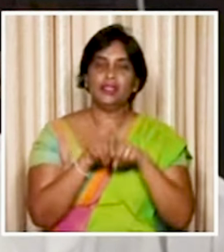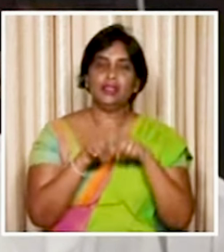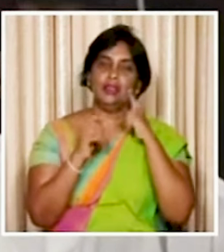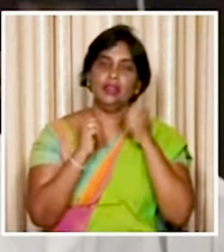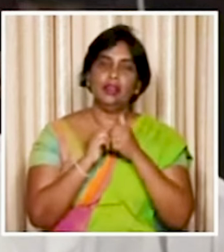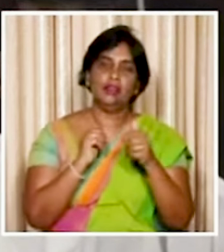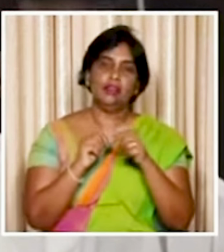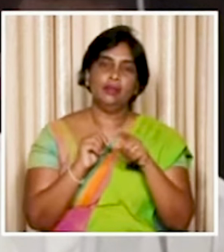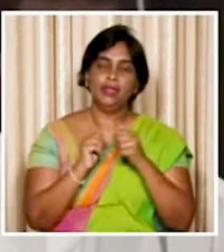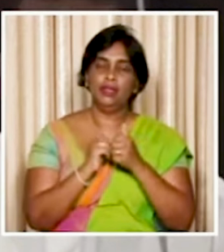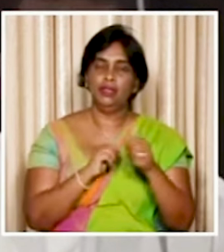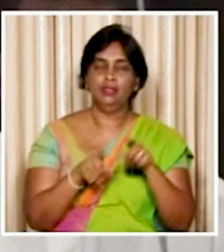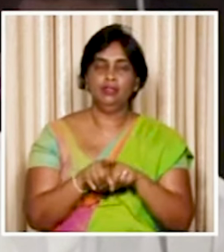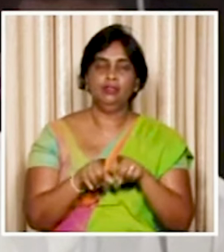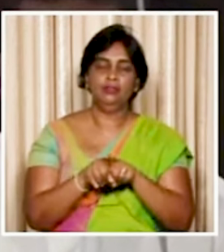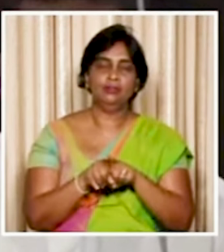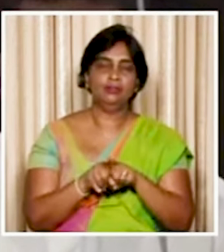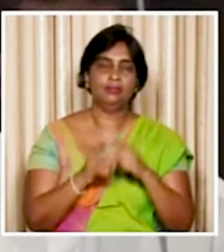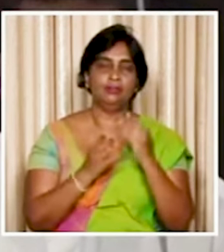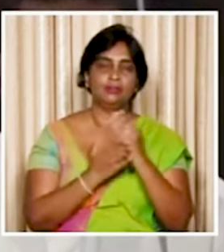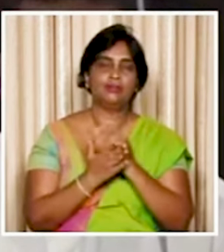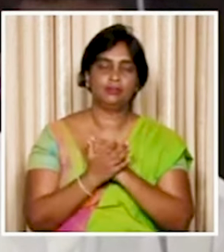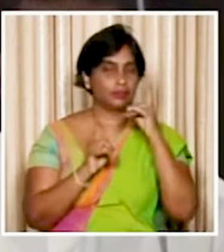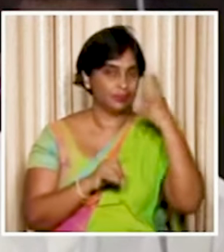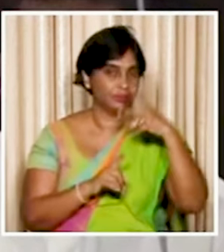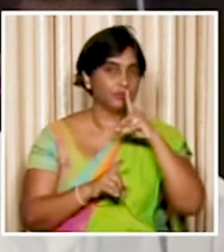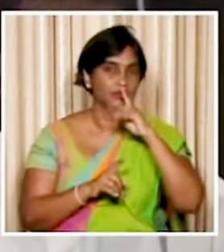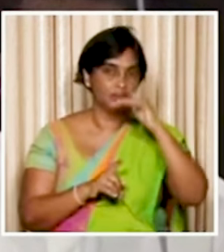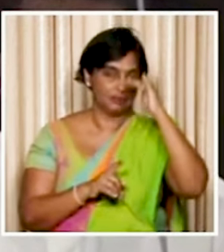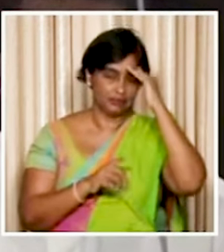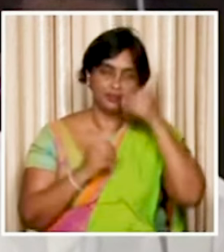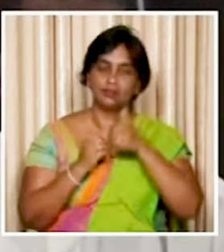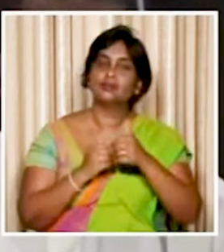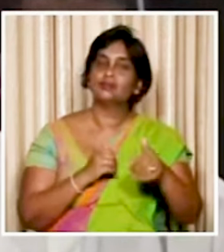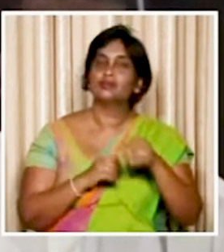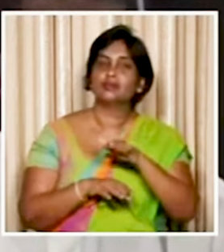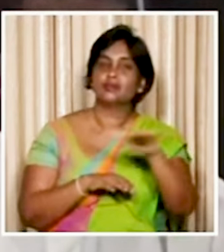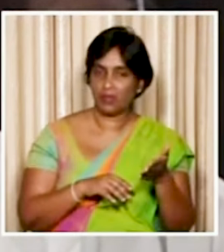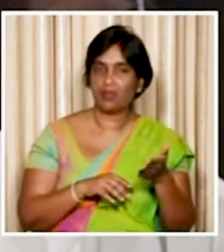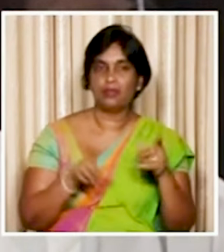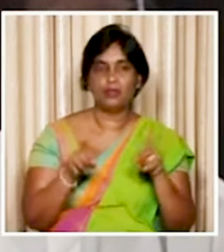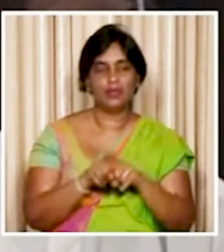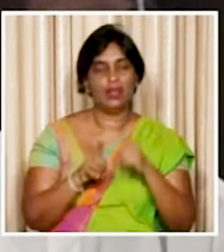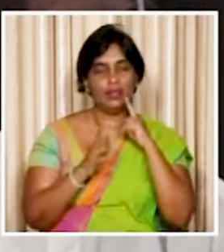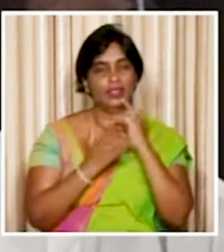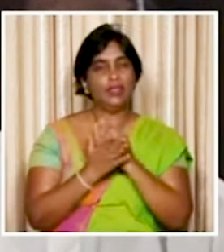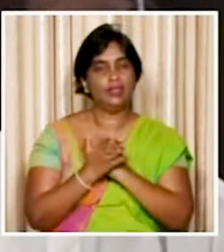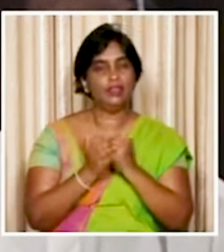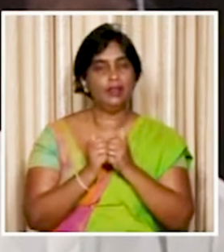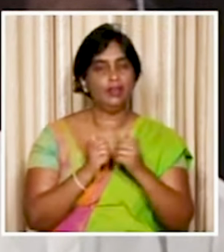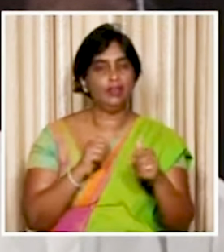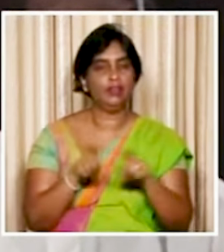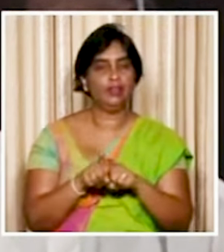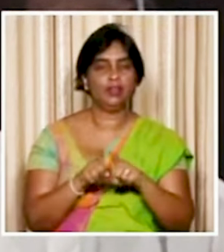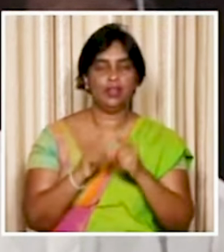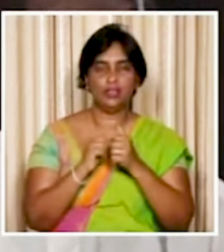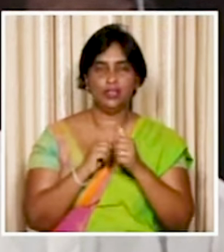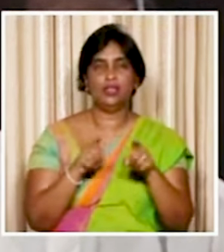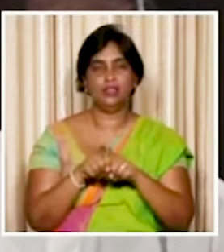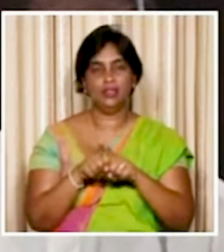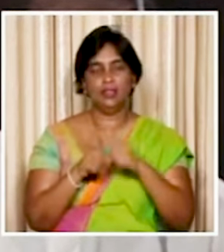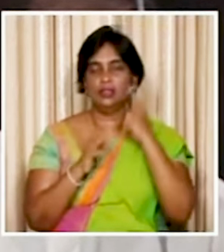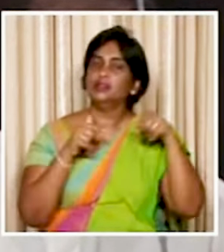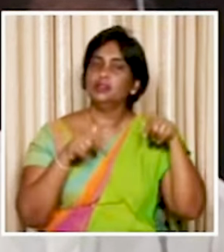நான் ஒரு விடயத்தை இந்த அரசாங்கத்திற்கும் பாராளுமன்ற சபாநாயகருக்கும் கேட்க விரும்புகின்றேன். ஒரு உச்சநீதிமன்றத்தினுடைய